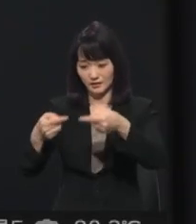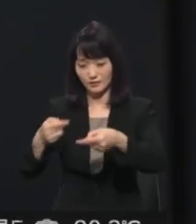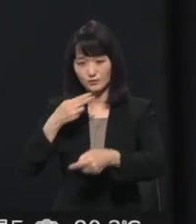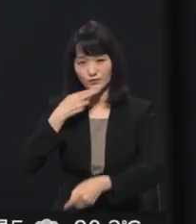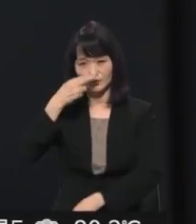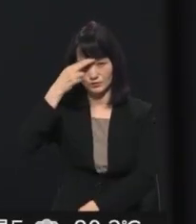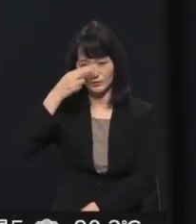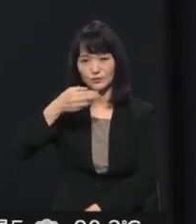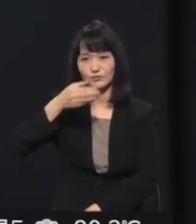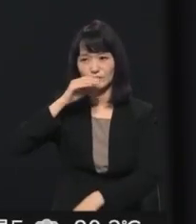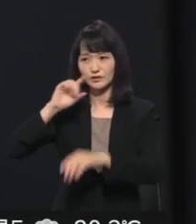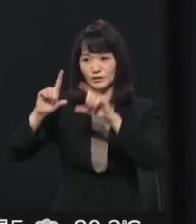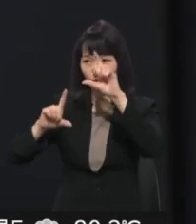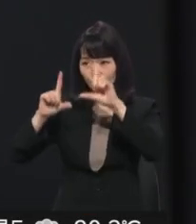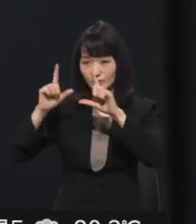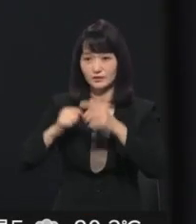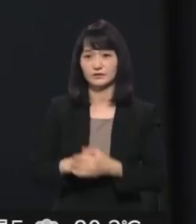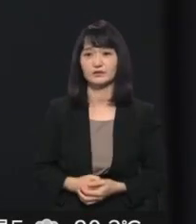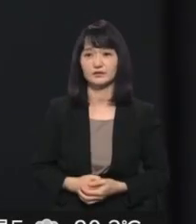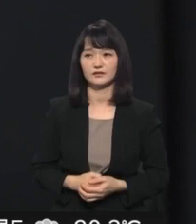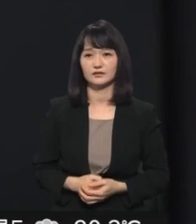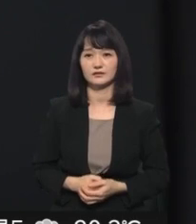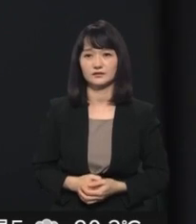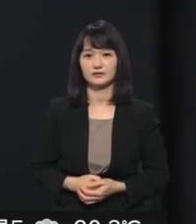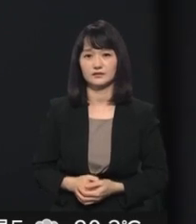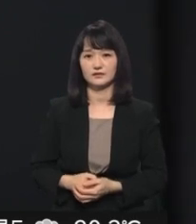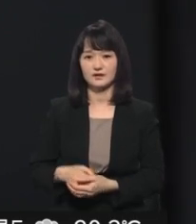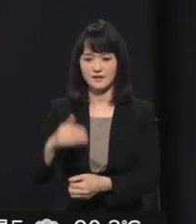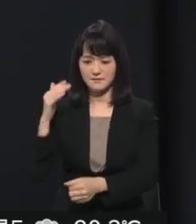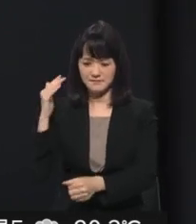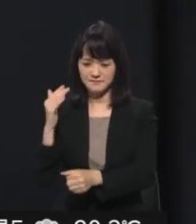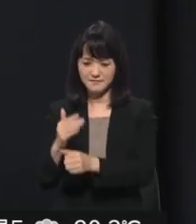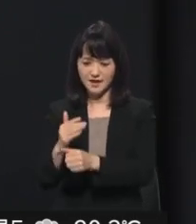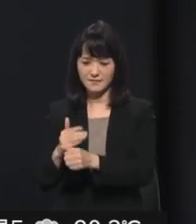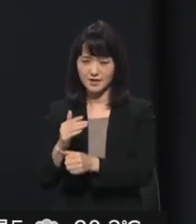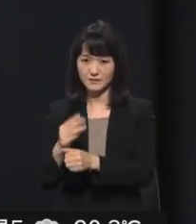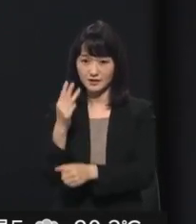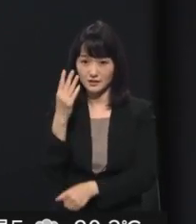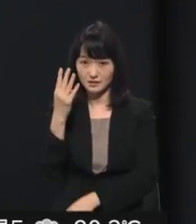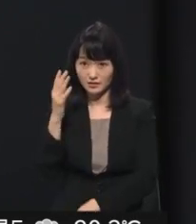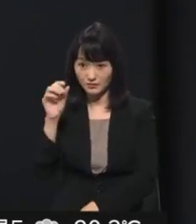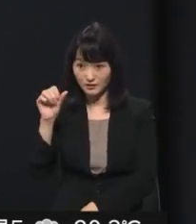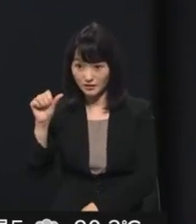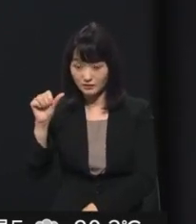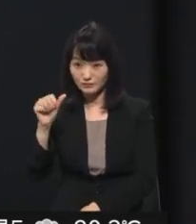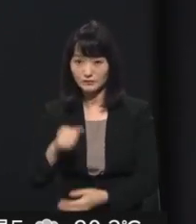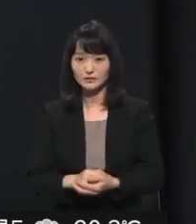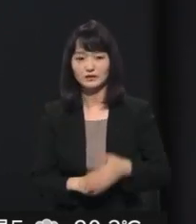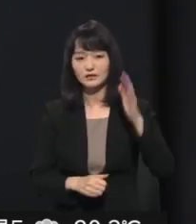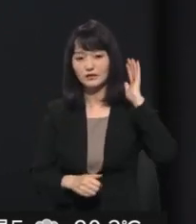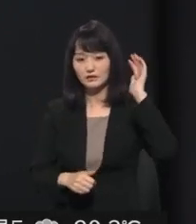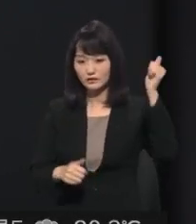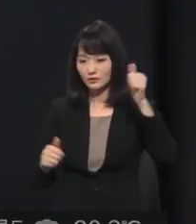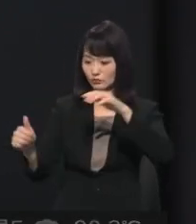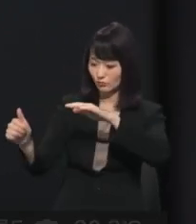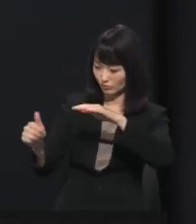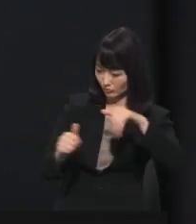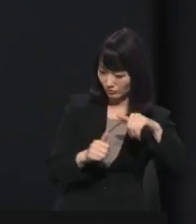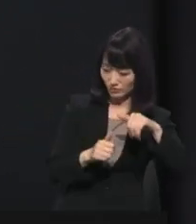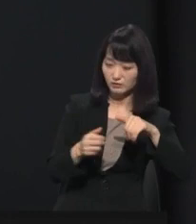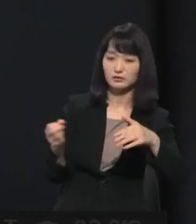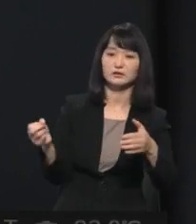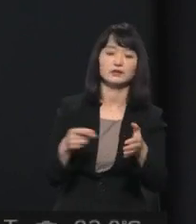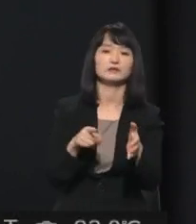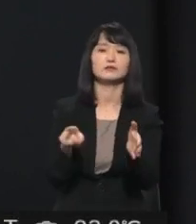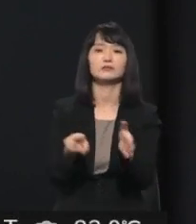사실 3g 나오셔야 지금 오진 육지 늘 당하고 있는 상황에서도 끊임없이 대통령이 불러서 재신임을 하는 모습이죠 놀랍다